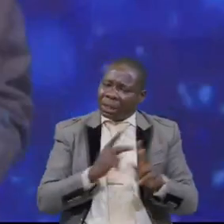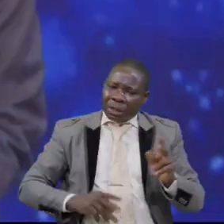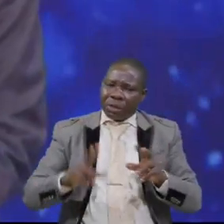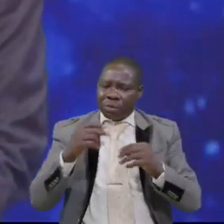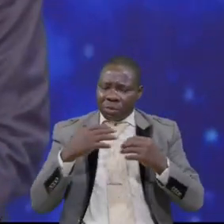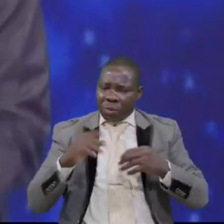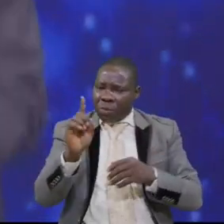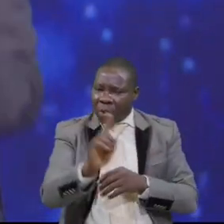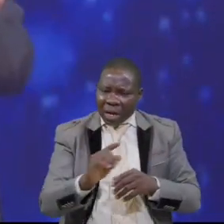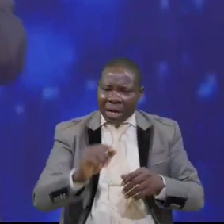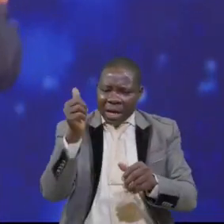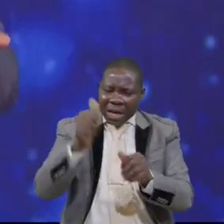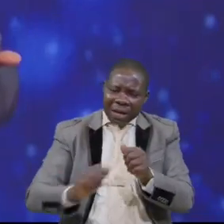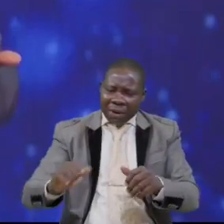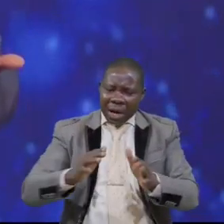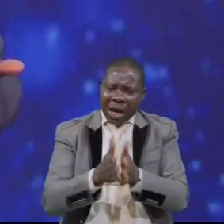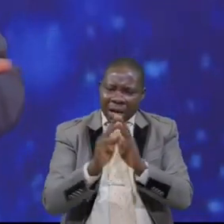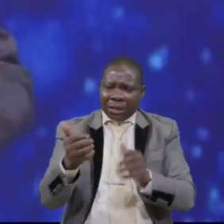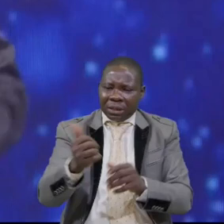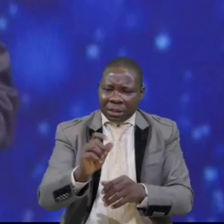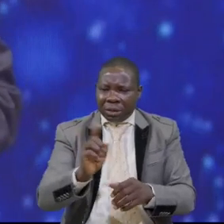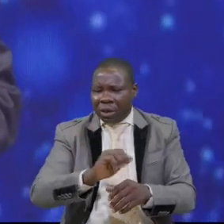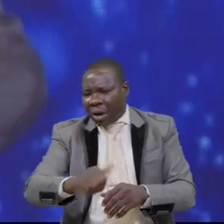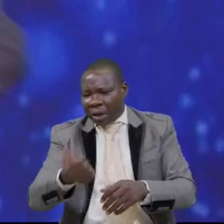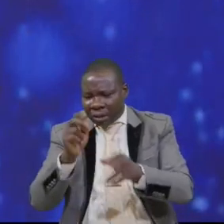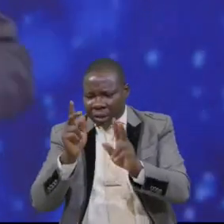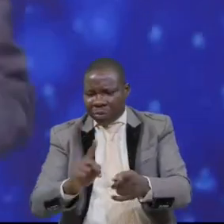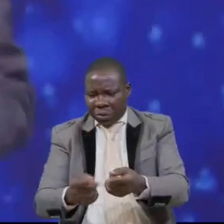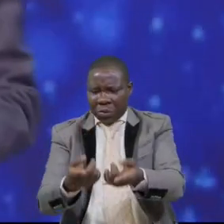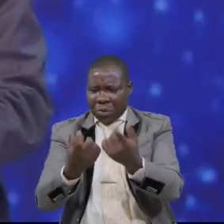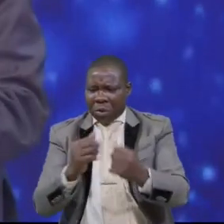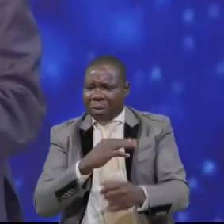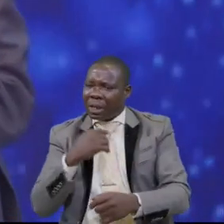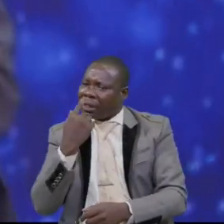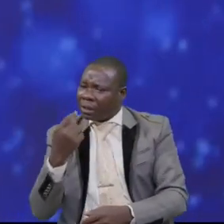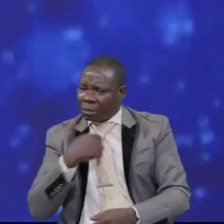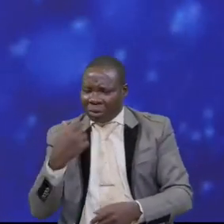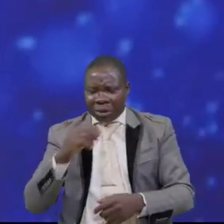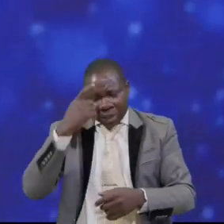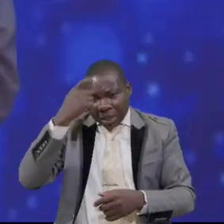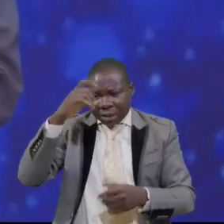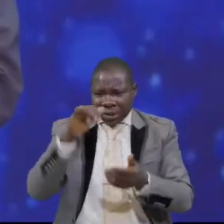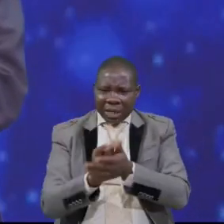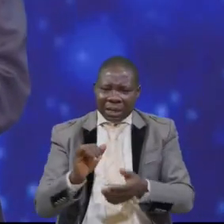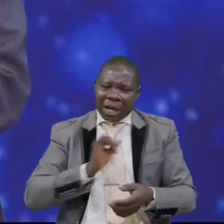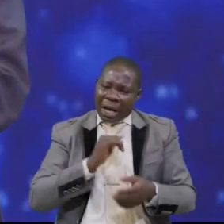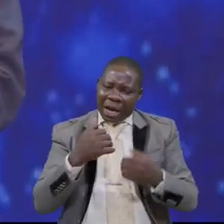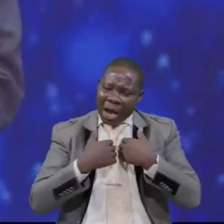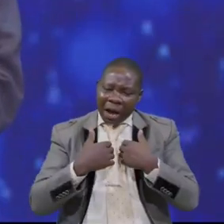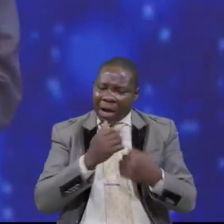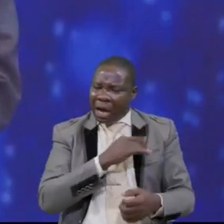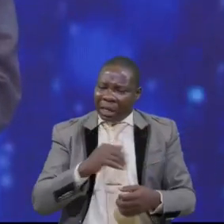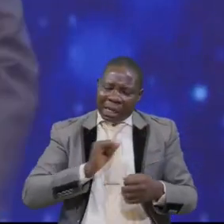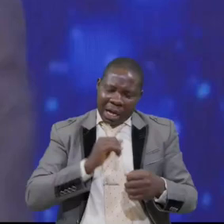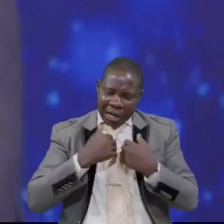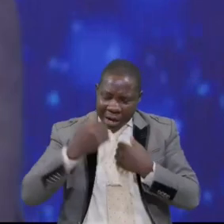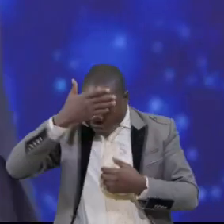ne peut demander à quelqu'un de venir rappeler le rêve que lui-même a oublié. Et cet homme s'est